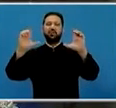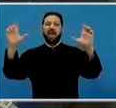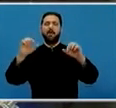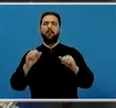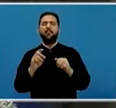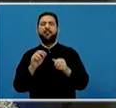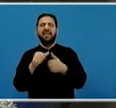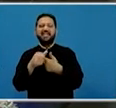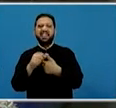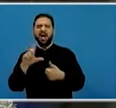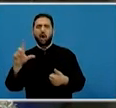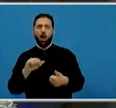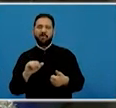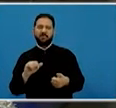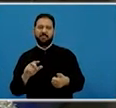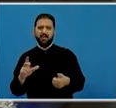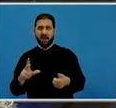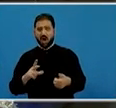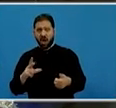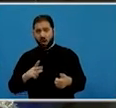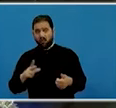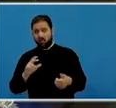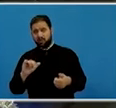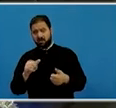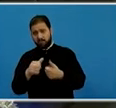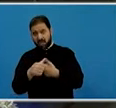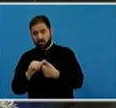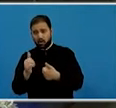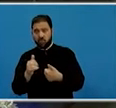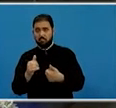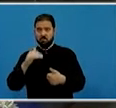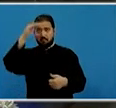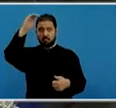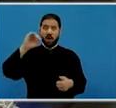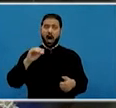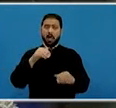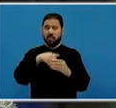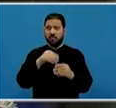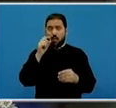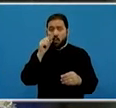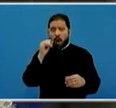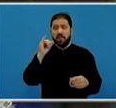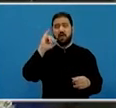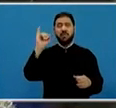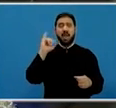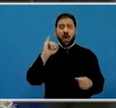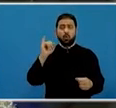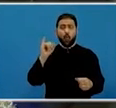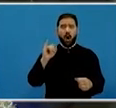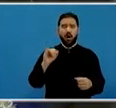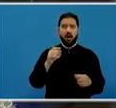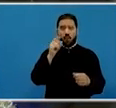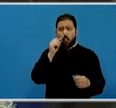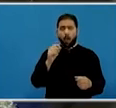acestea adevărate, deși au existat și prietenii foarte mari între oameni de cultură, între intelectuali, între tot felul de categorii